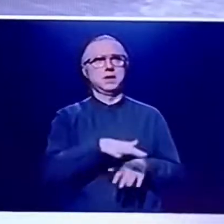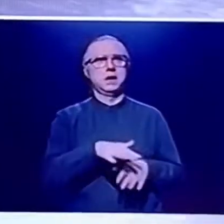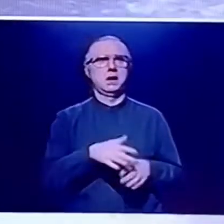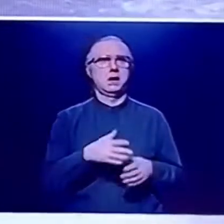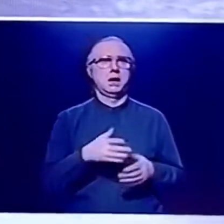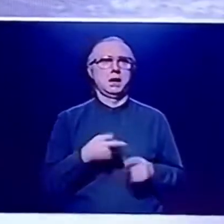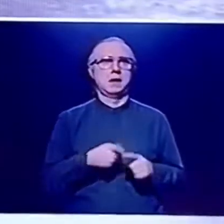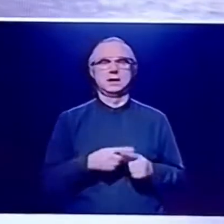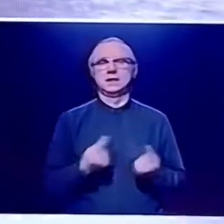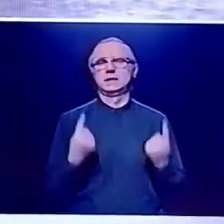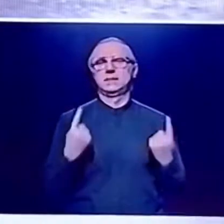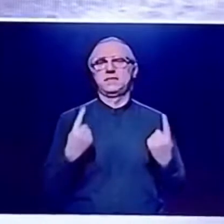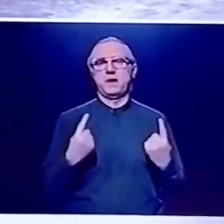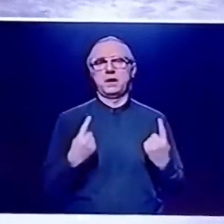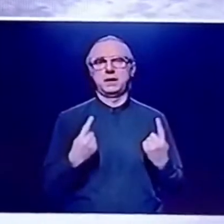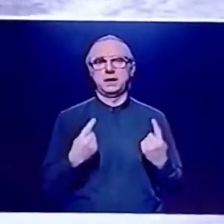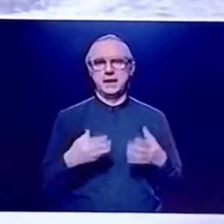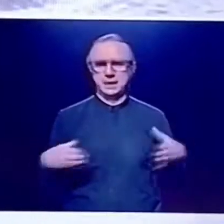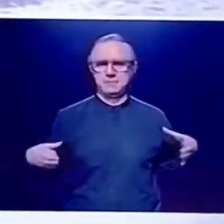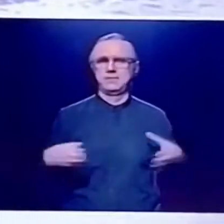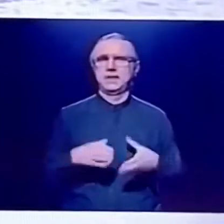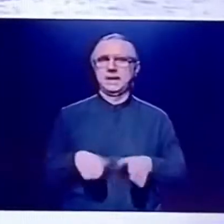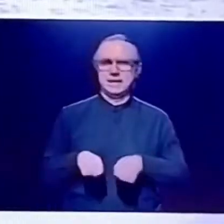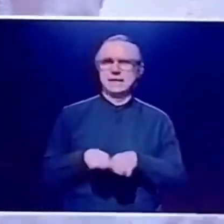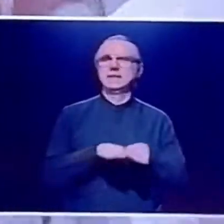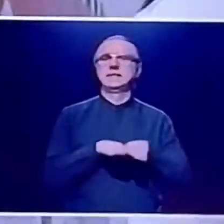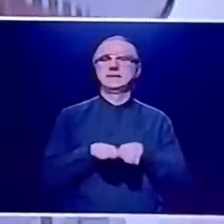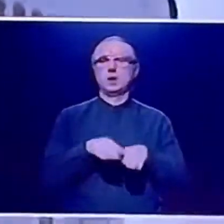рода символом единства русской